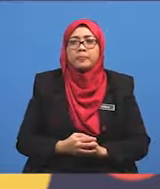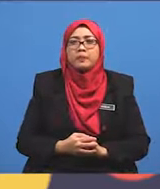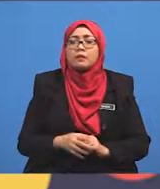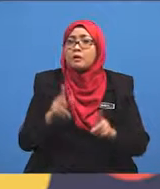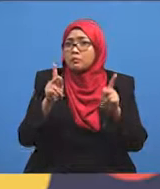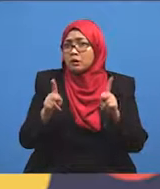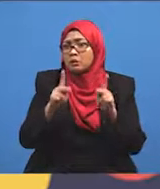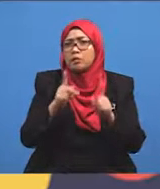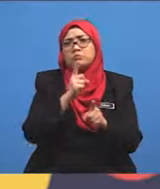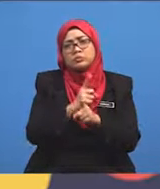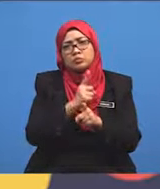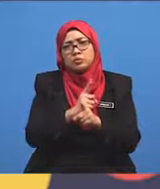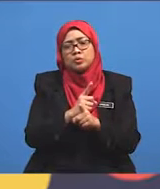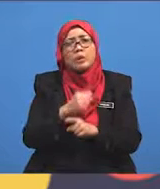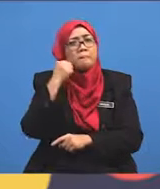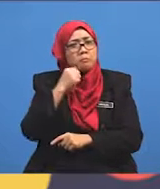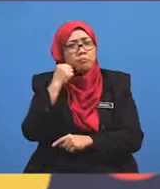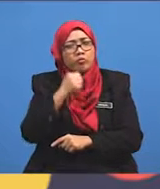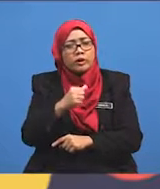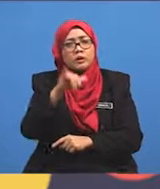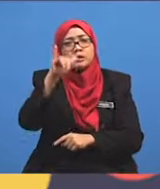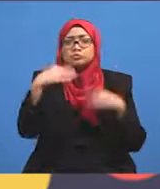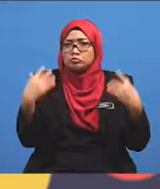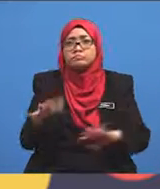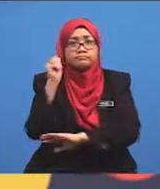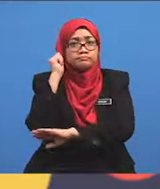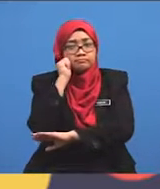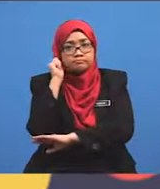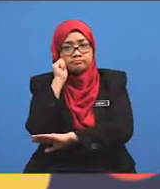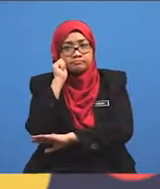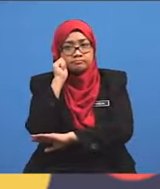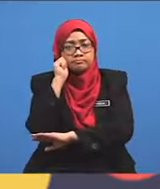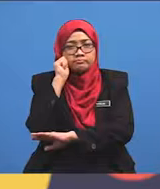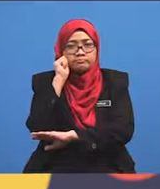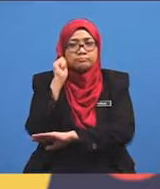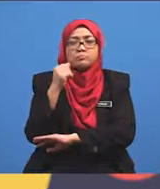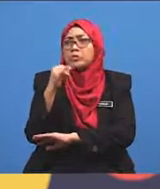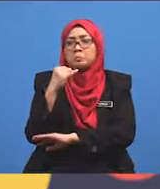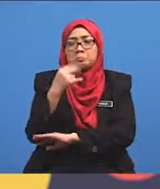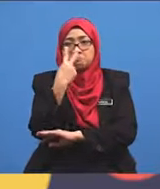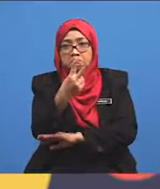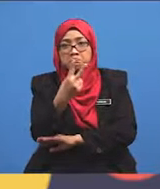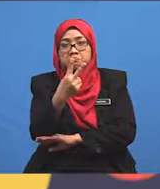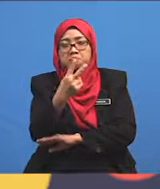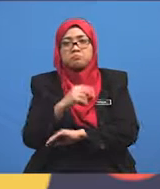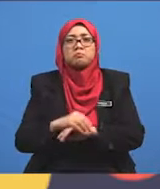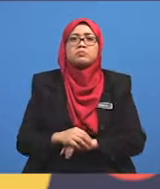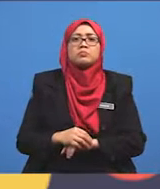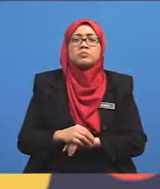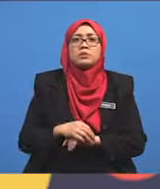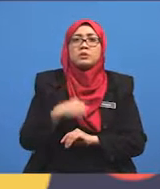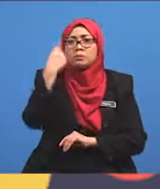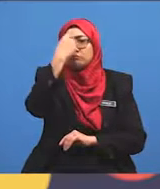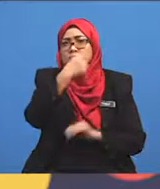telah datang haid, kita tidak boleh dilihat kecuali ini saja." Rasulullah mengisyaratkan muka dan